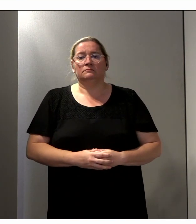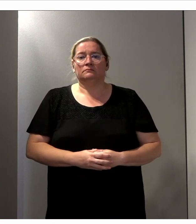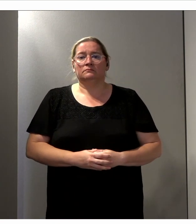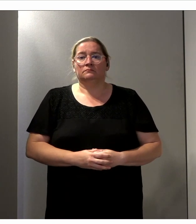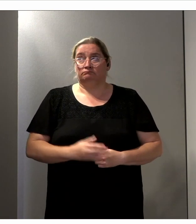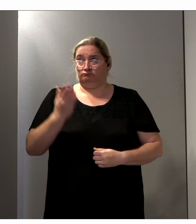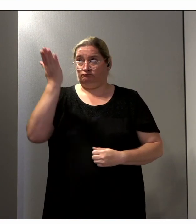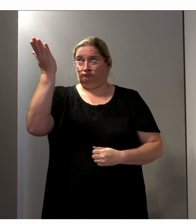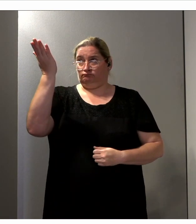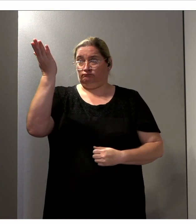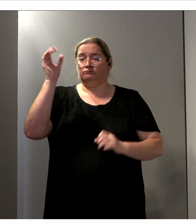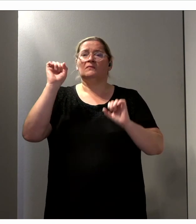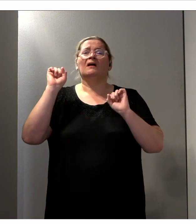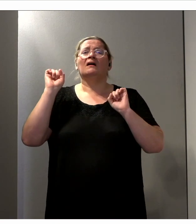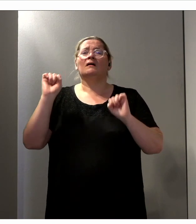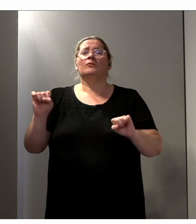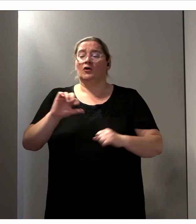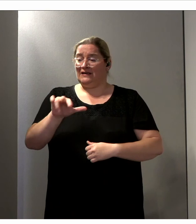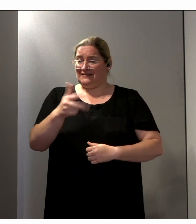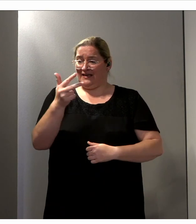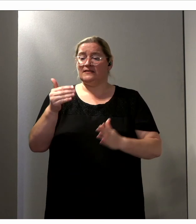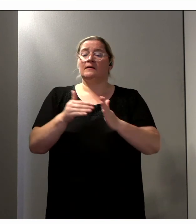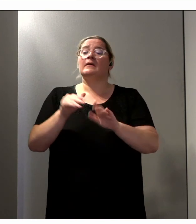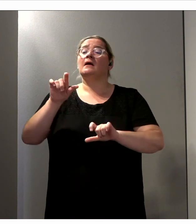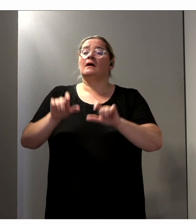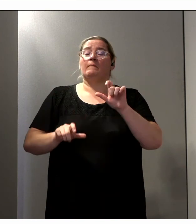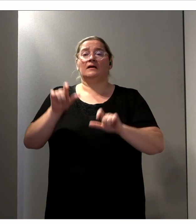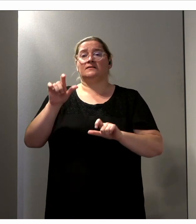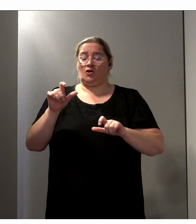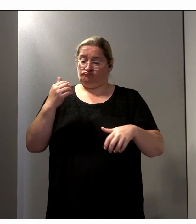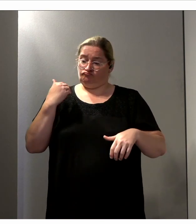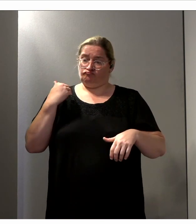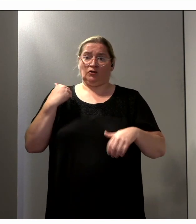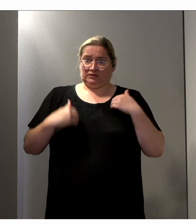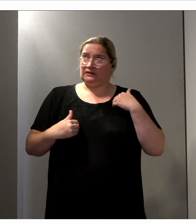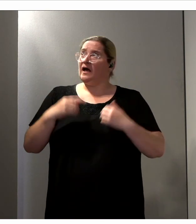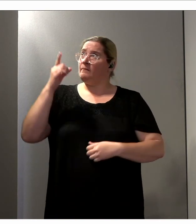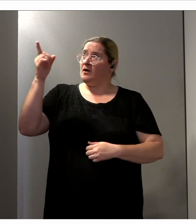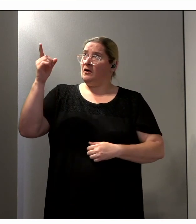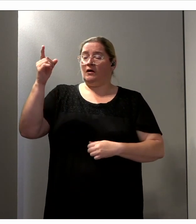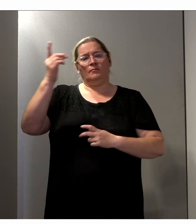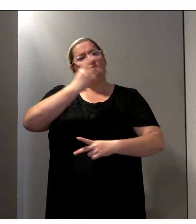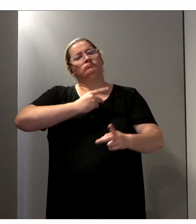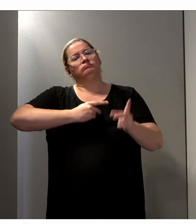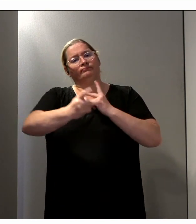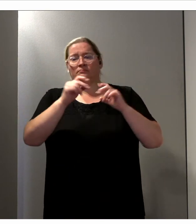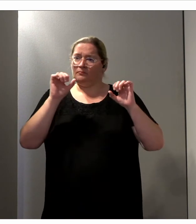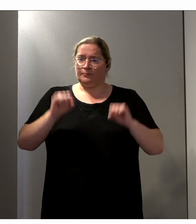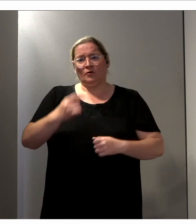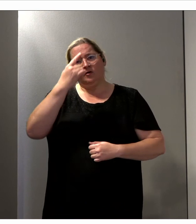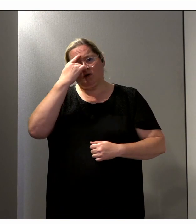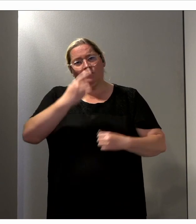pouvez écrire à tous nos 13 000 personnes handicapées de manière à ce que vous puissiez lui donner l'envie de